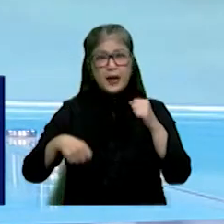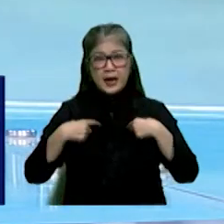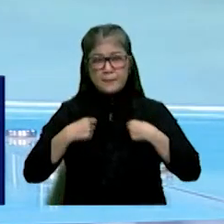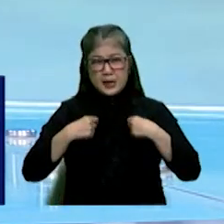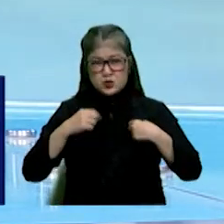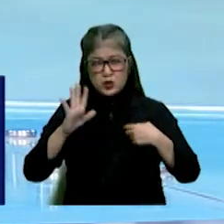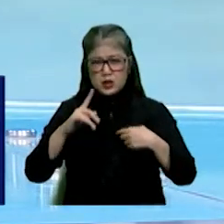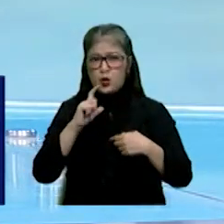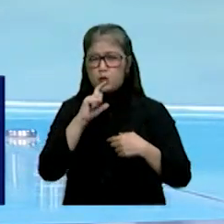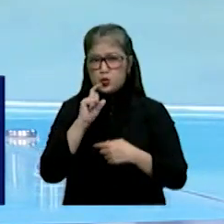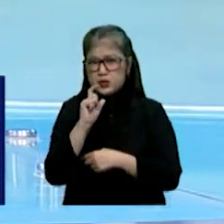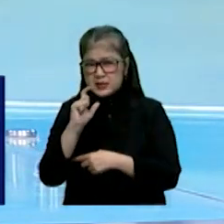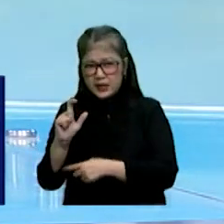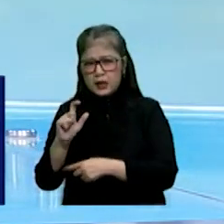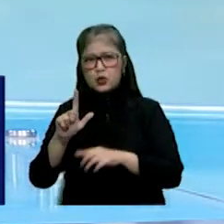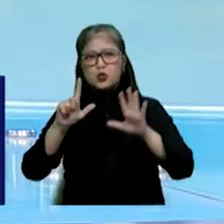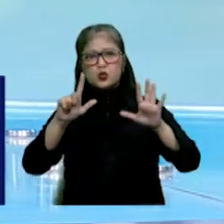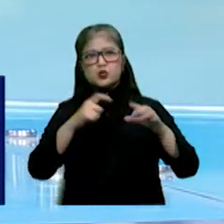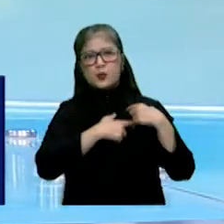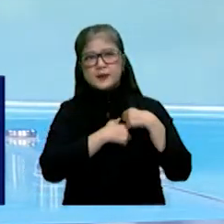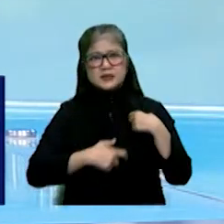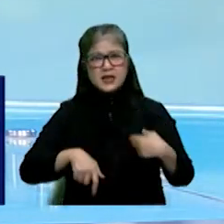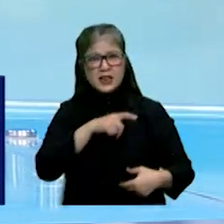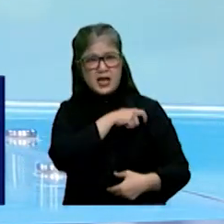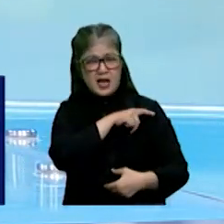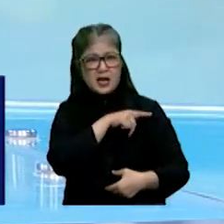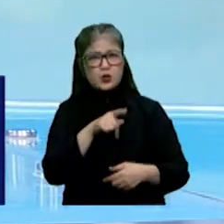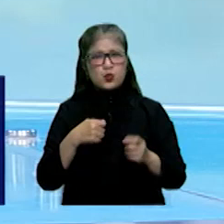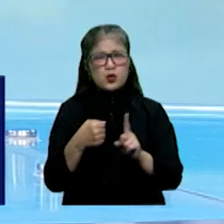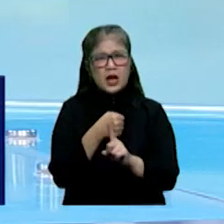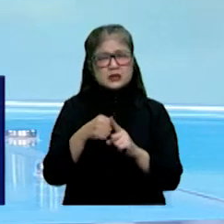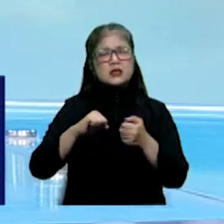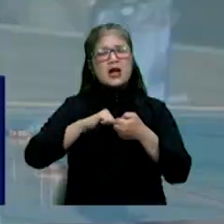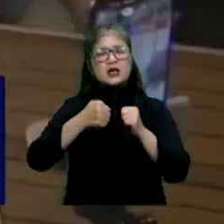checking. Sejauh ini 7 peserta melaporkan dugaan kasus pelecehan seksual.